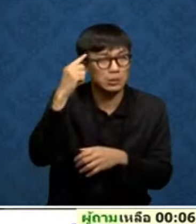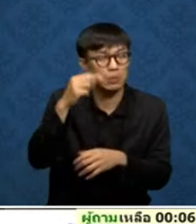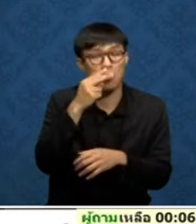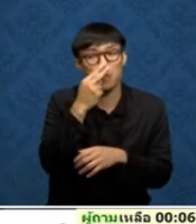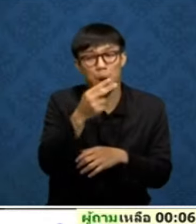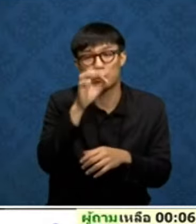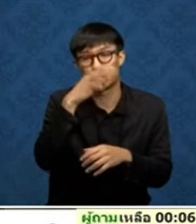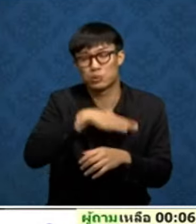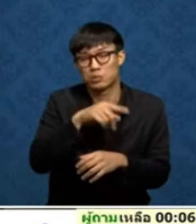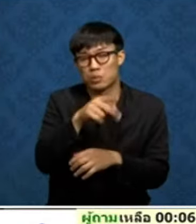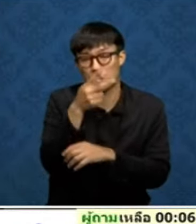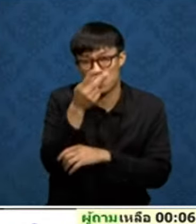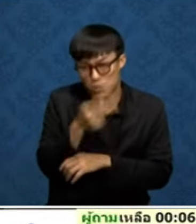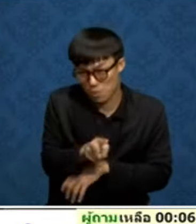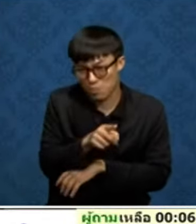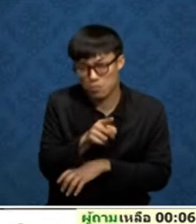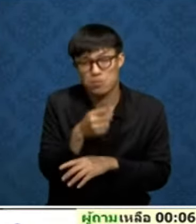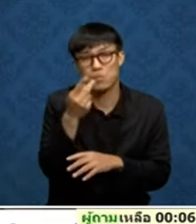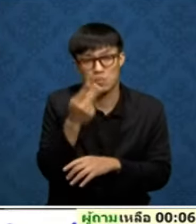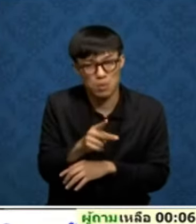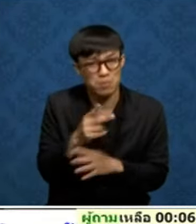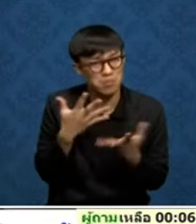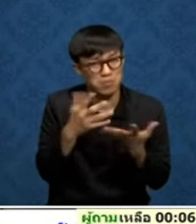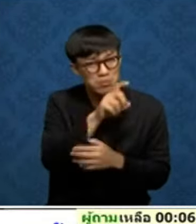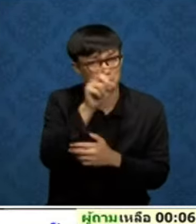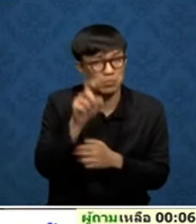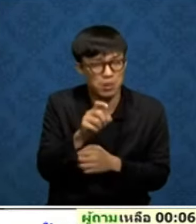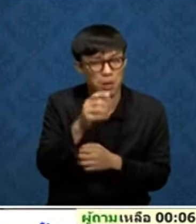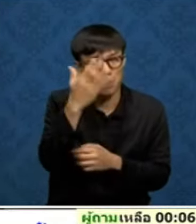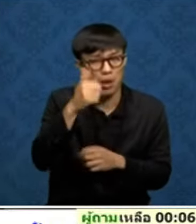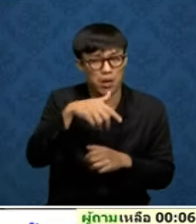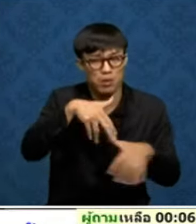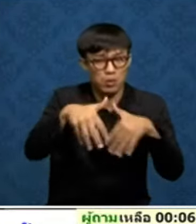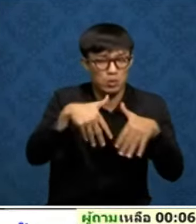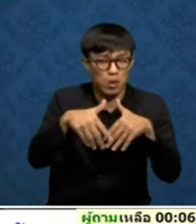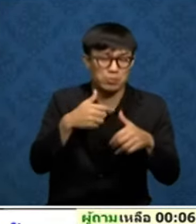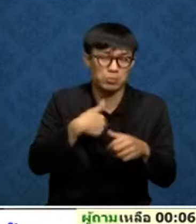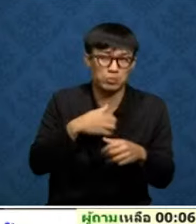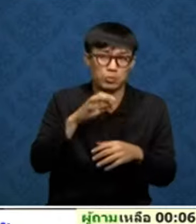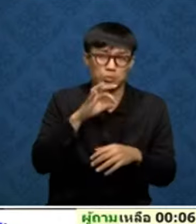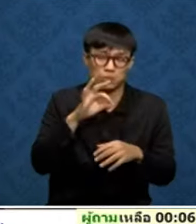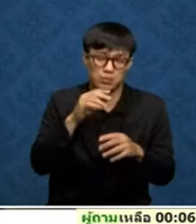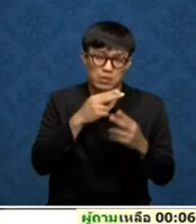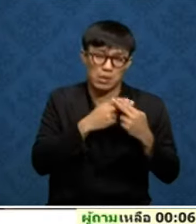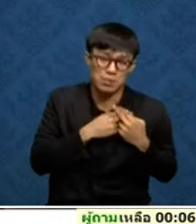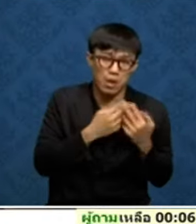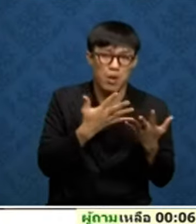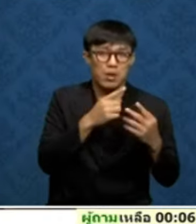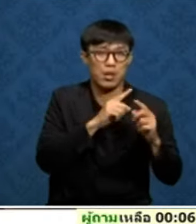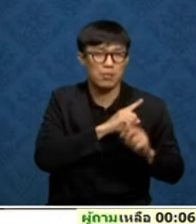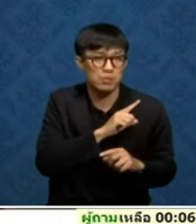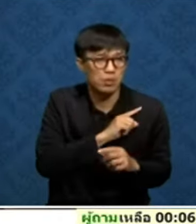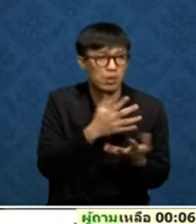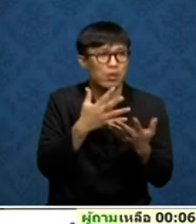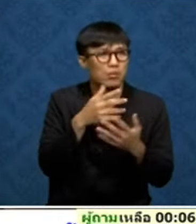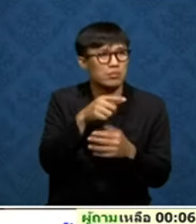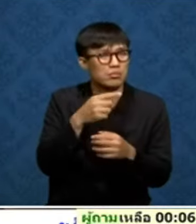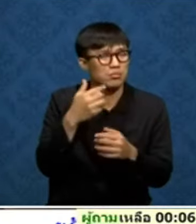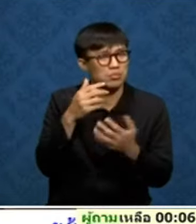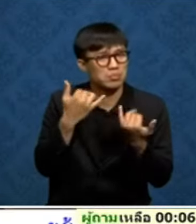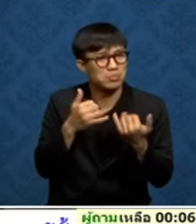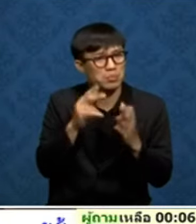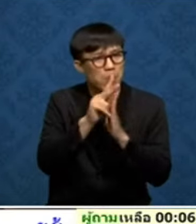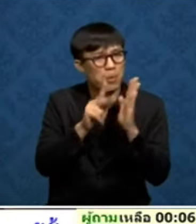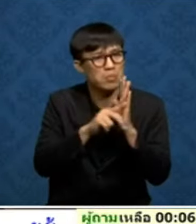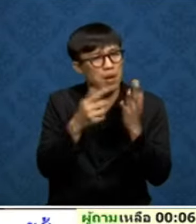ปลอดภัยและชีวิตประชาชนในพื้นที่ที่ต้องแบกเรื่องเหล่านี้เอาไว้แล้วเราจะมีมาตรการแก้ไขปัญหาหรือมันก็ใช้กฎหมายอย่างไร